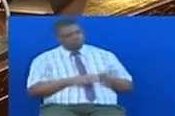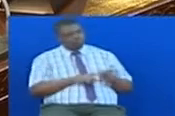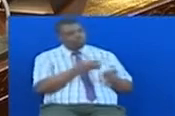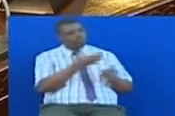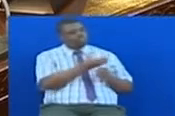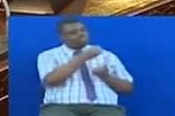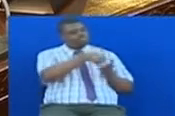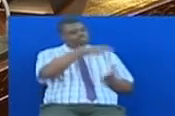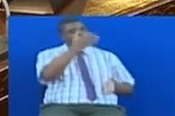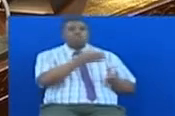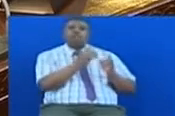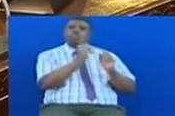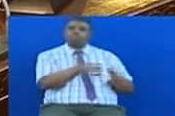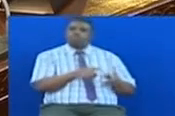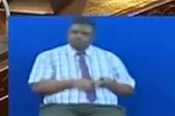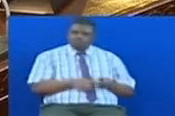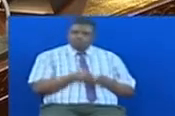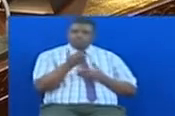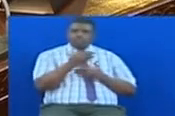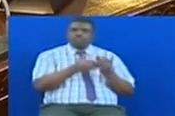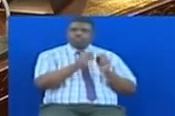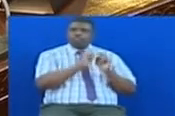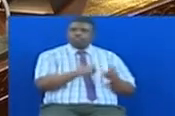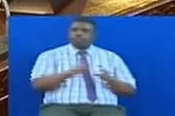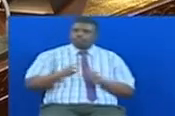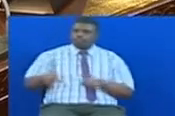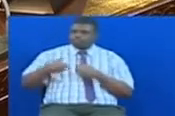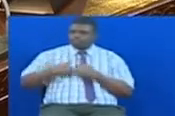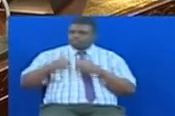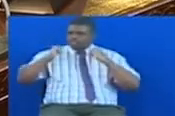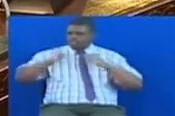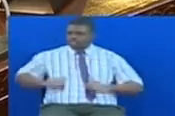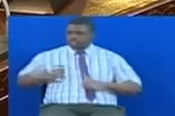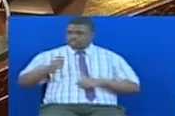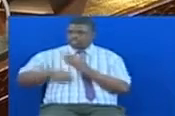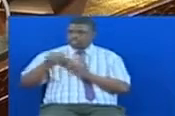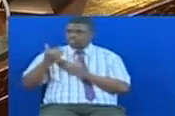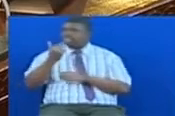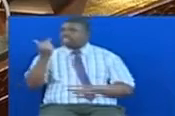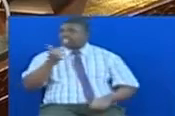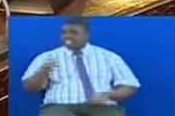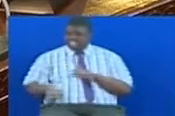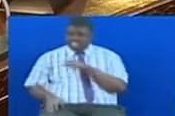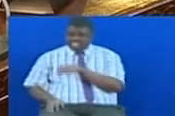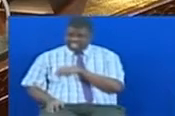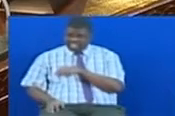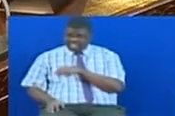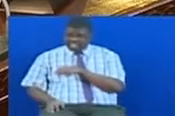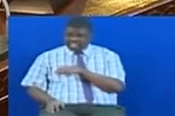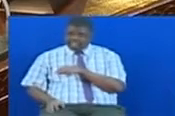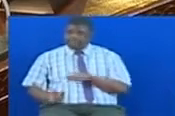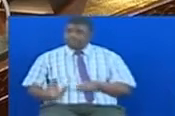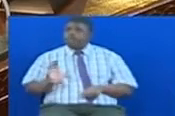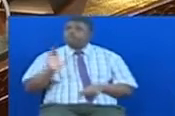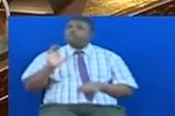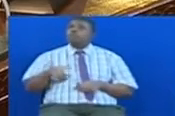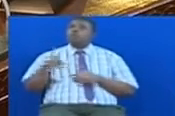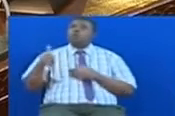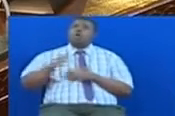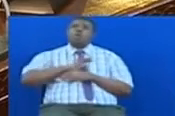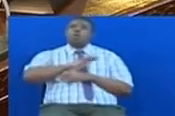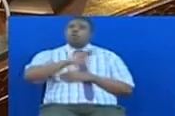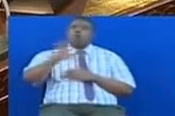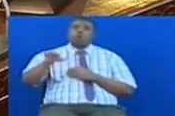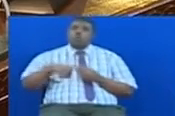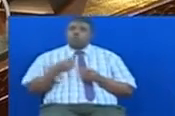kunufaika nayo. Katika maeneo mbalimbali ambayo mimi nimefanya ziara ndani ya nchi ya Tanzania, nimefanya ziara karibu mikoa yote. Daima zilikuwa